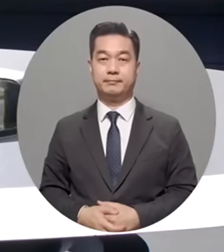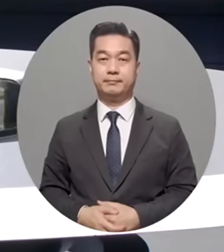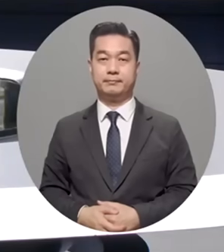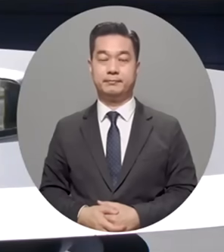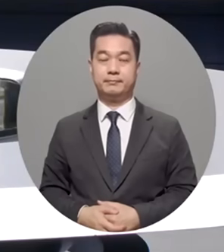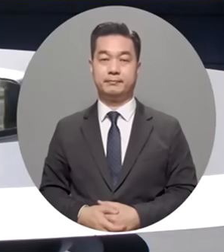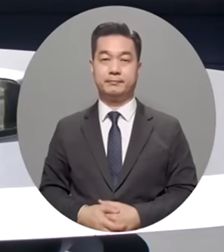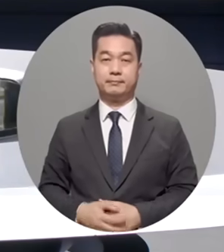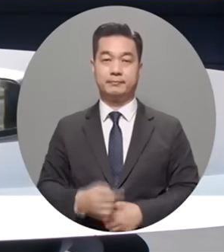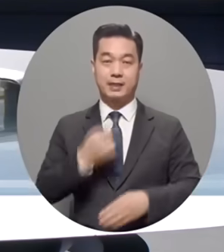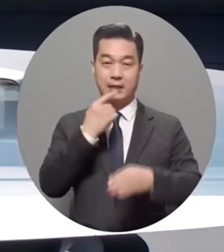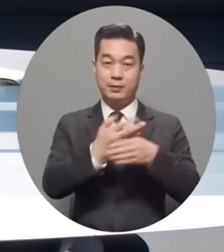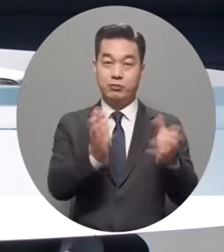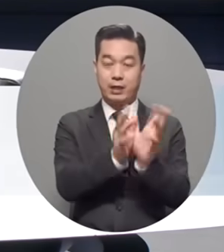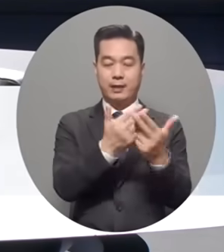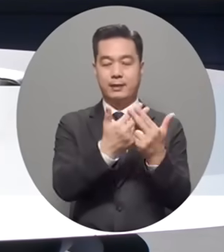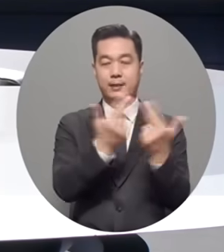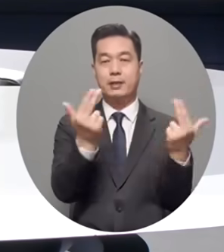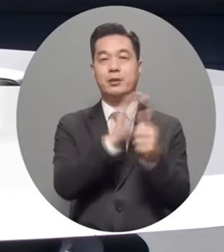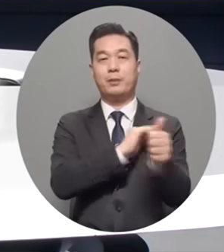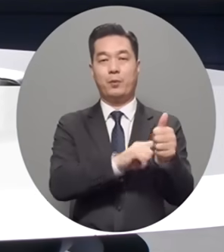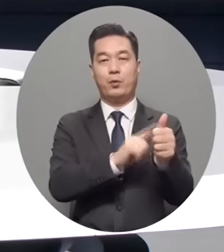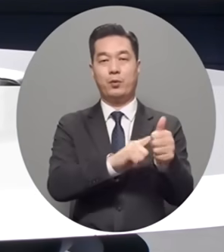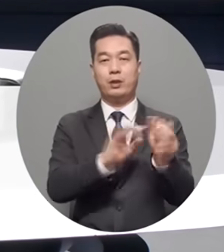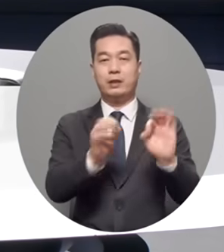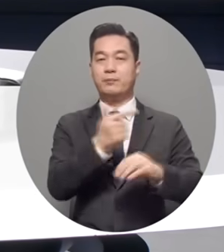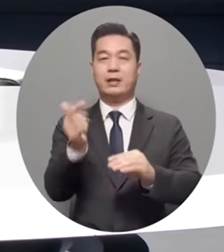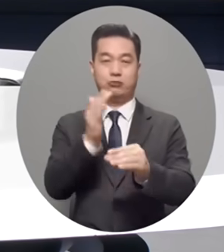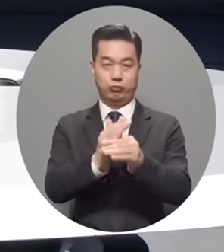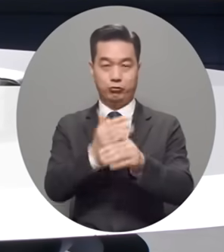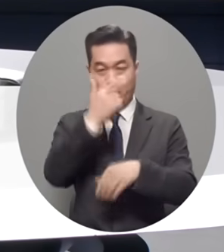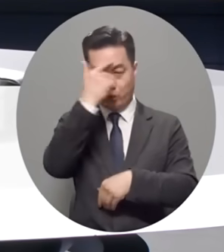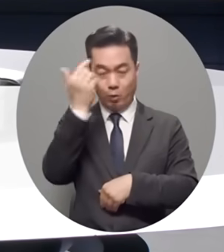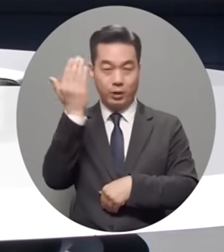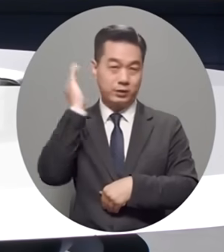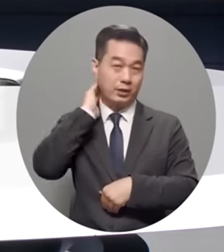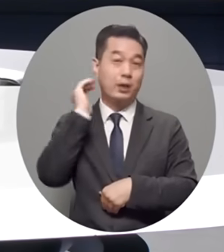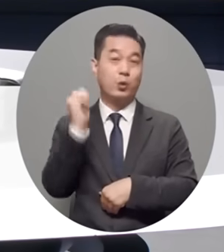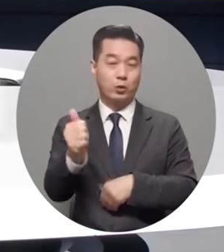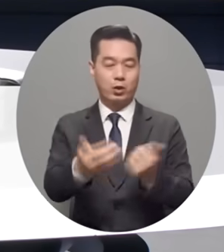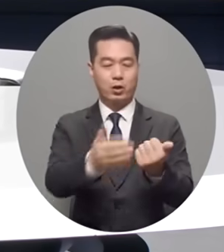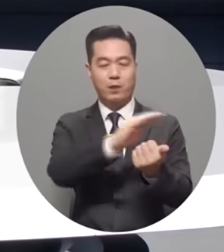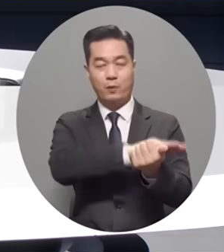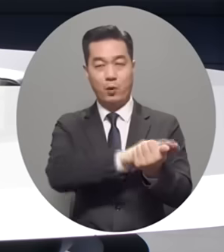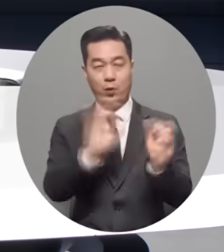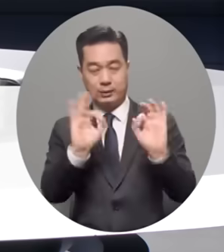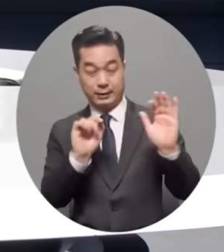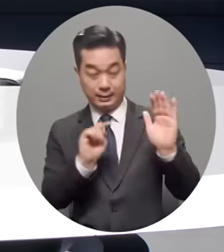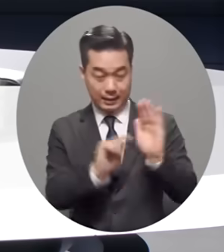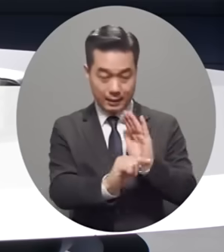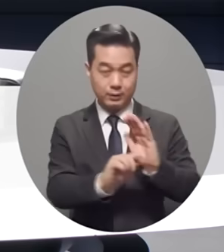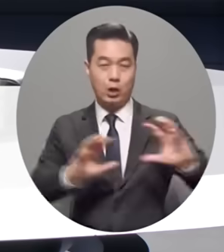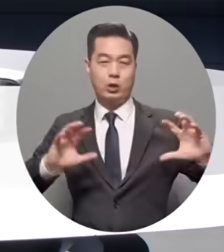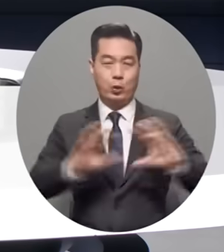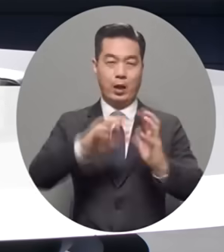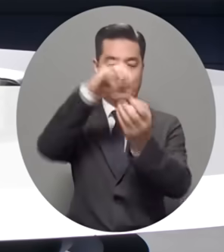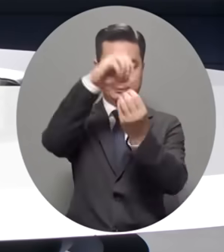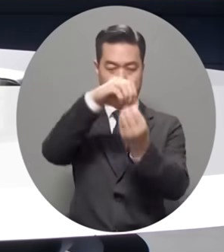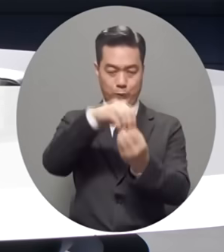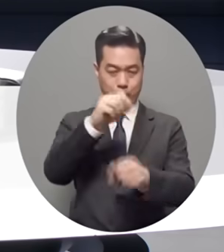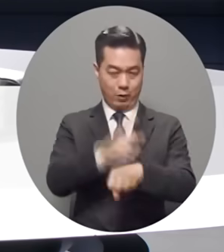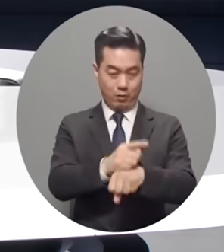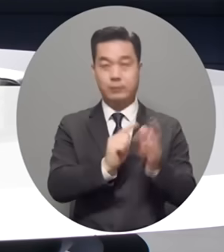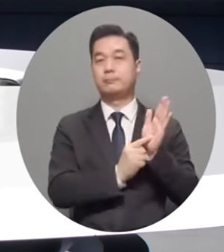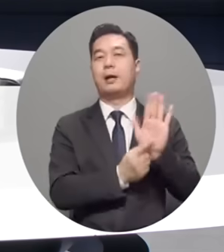민주당 이재명 대표는 김대중, 노무현 두 전직 대통령의 묘역을 찾아서 통합과 정통성을